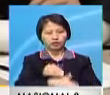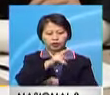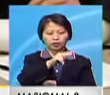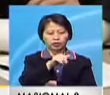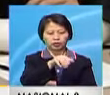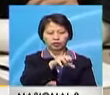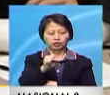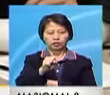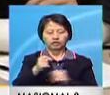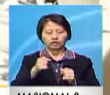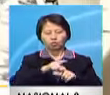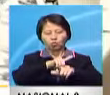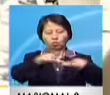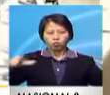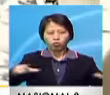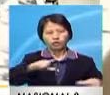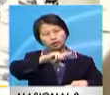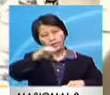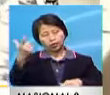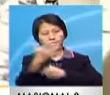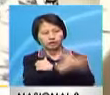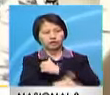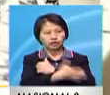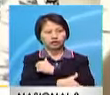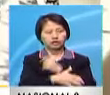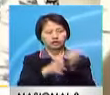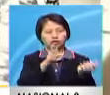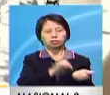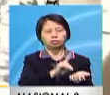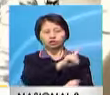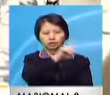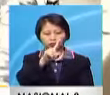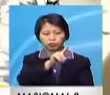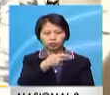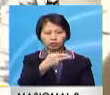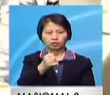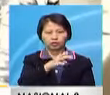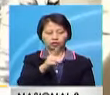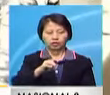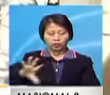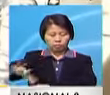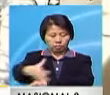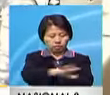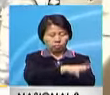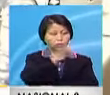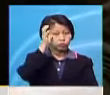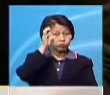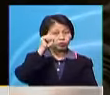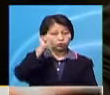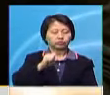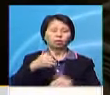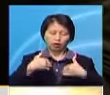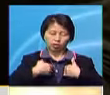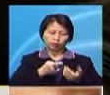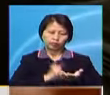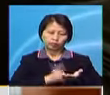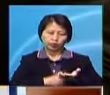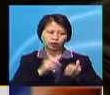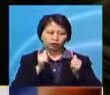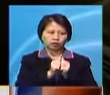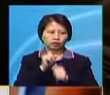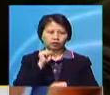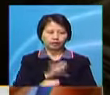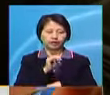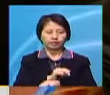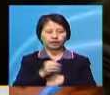dan diperluas kepada negara lain. Datuk Seri Dr. Ahmad Zahid turut berkata isu Laut China Selatan turut dibincangkan pada pertemuan dengan